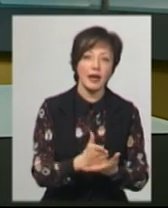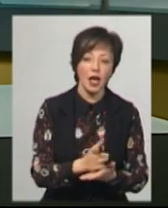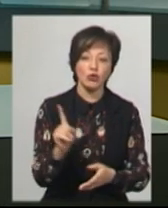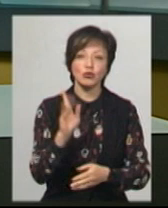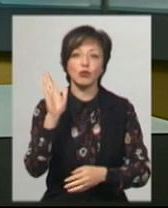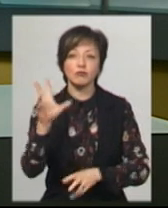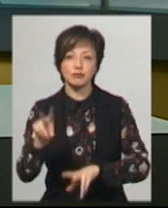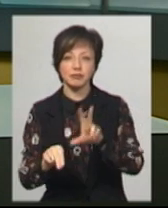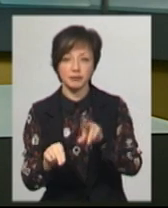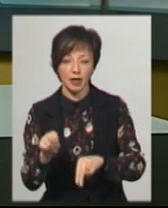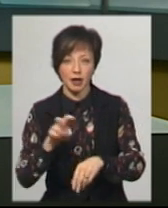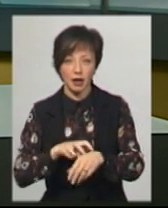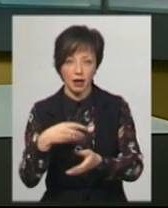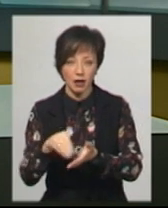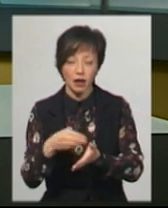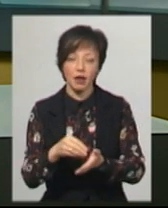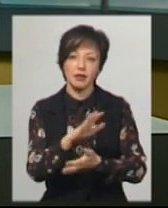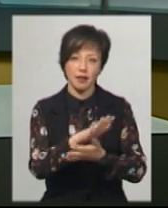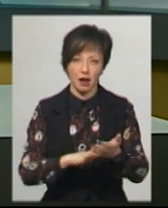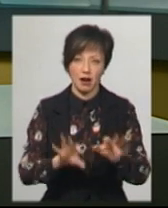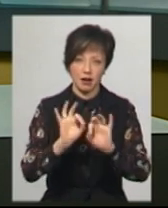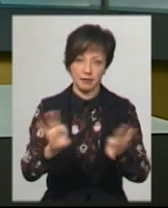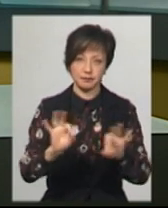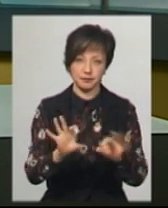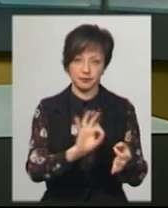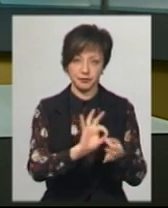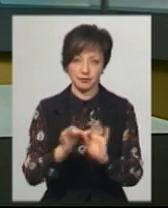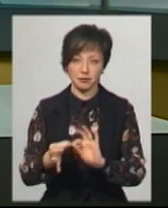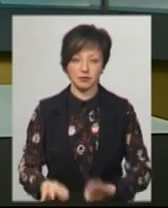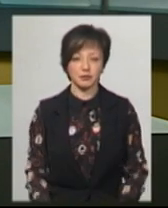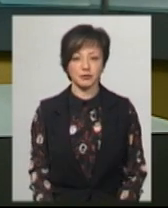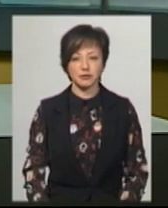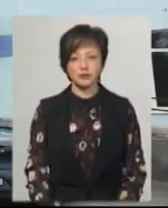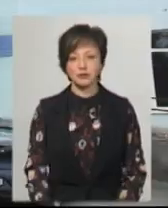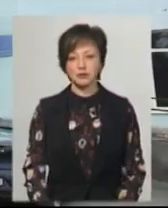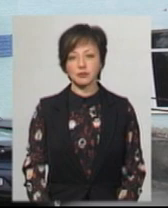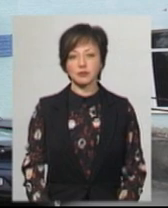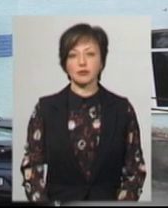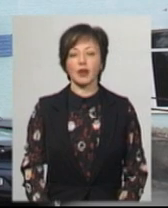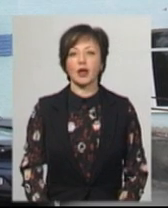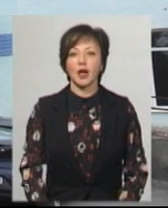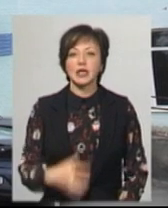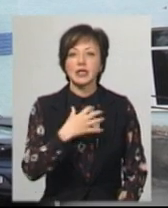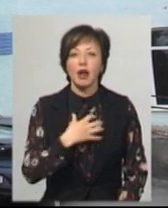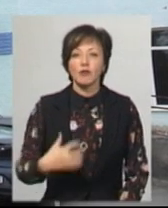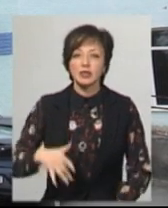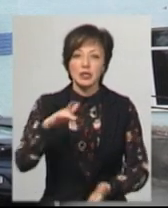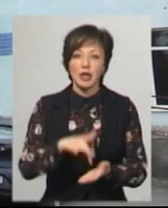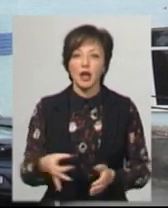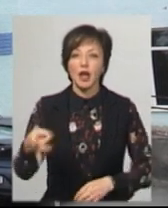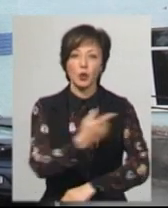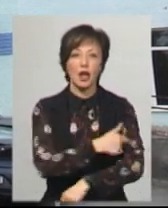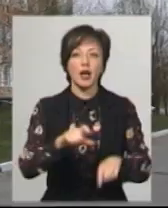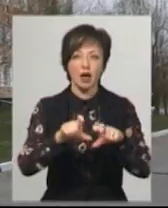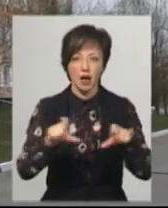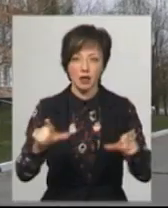сподіваються лікарі, дізнавалась команда Суспільного. Подробиці у сюжеті Лесі Воровець. Славутська центральна районна лікарня